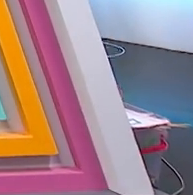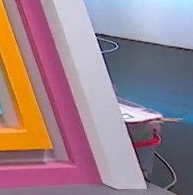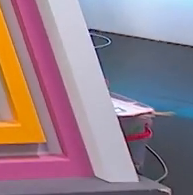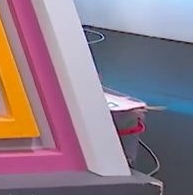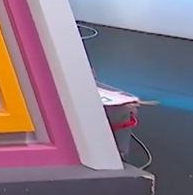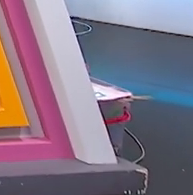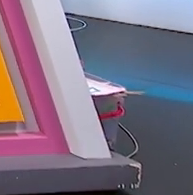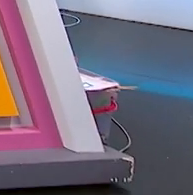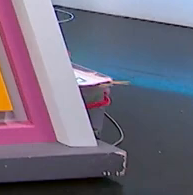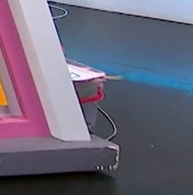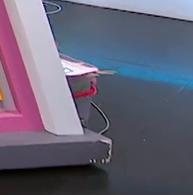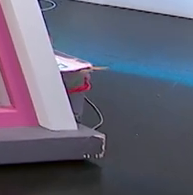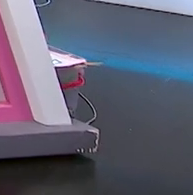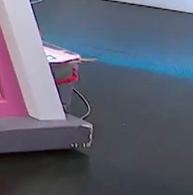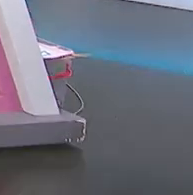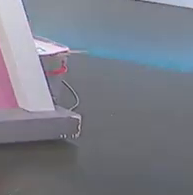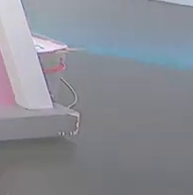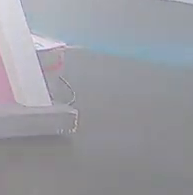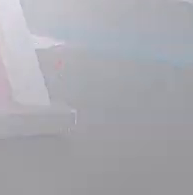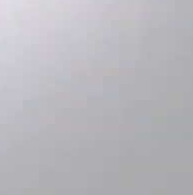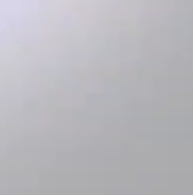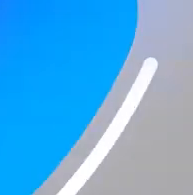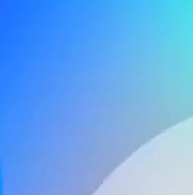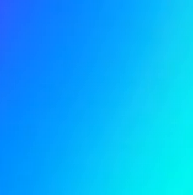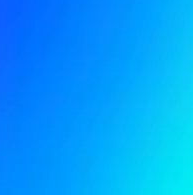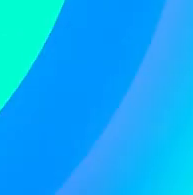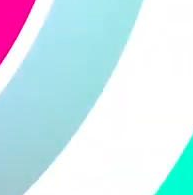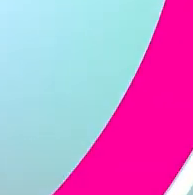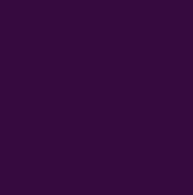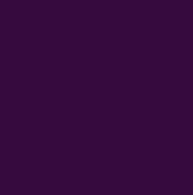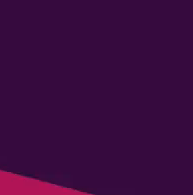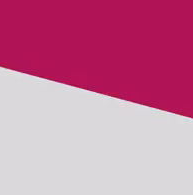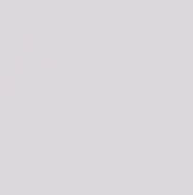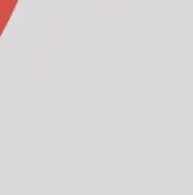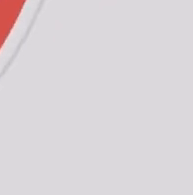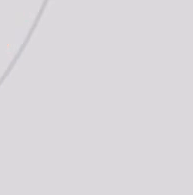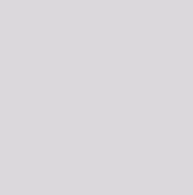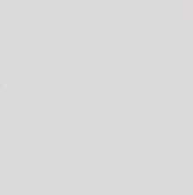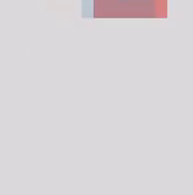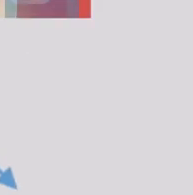Mari belajar.